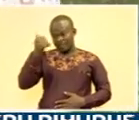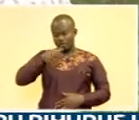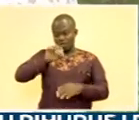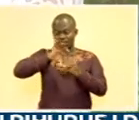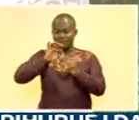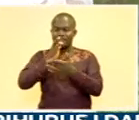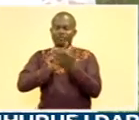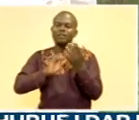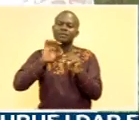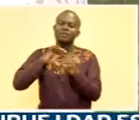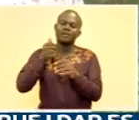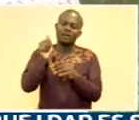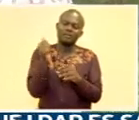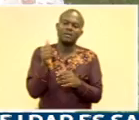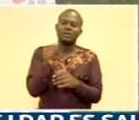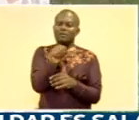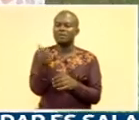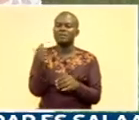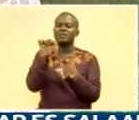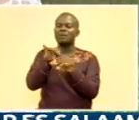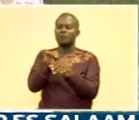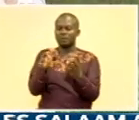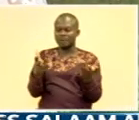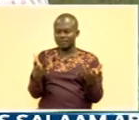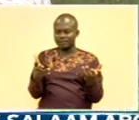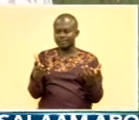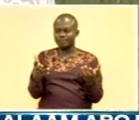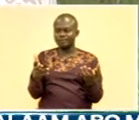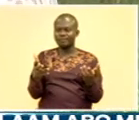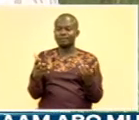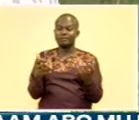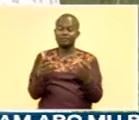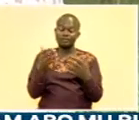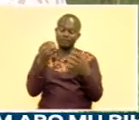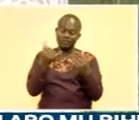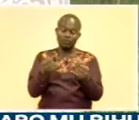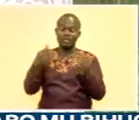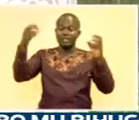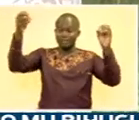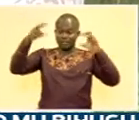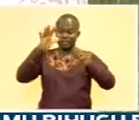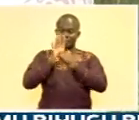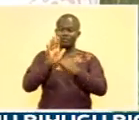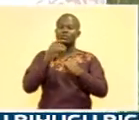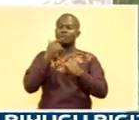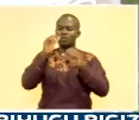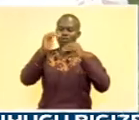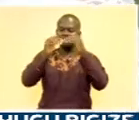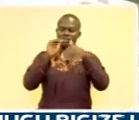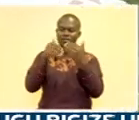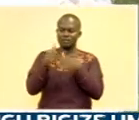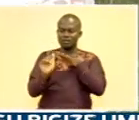hari abitoresha hakaba n'abatora. Ikintu cyari cyaragaragaye cyane ni uko mu nzego